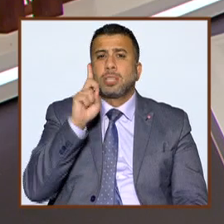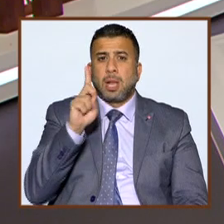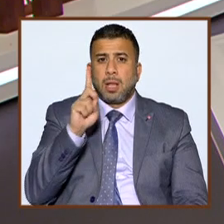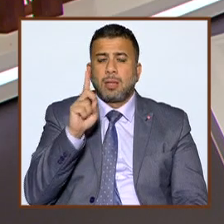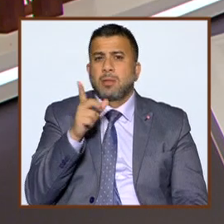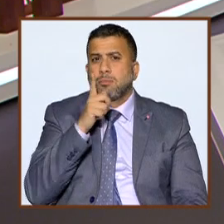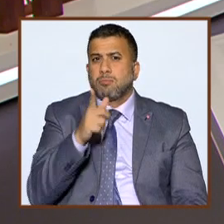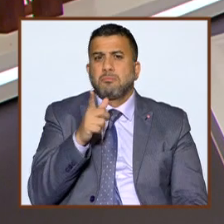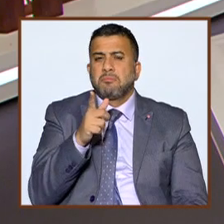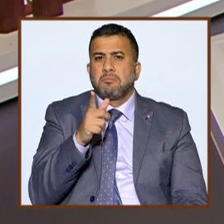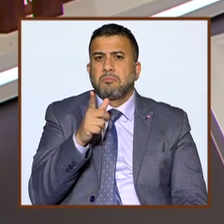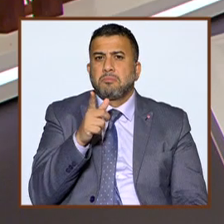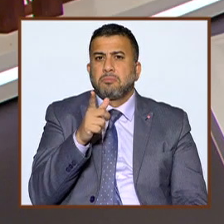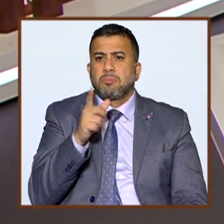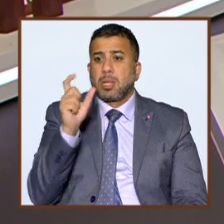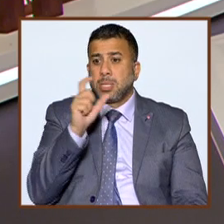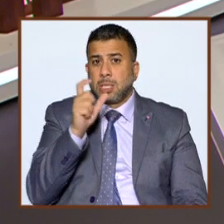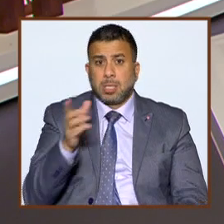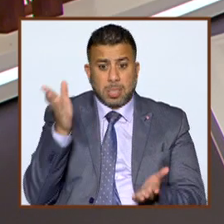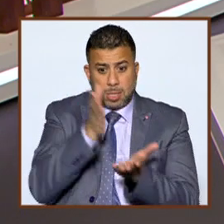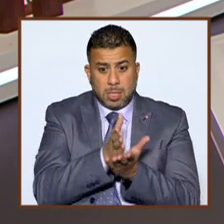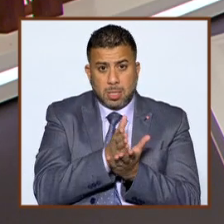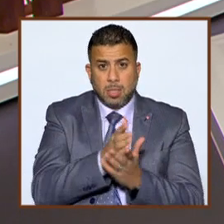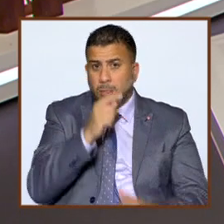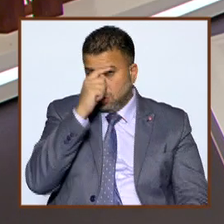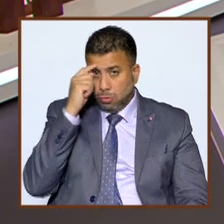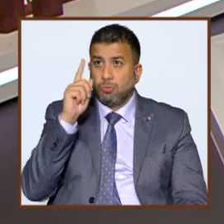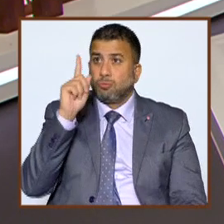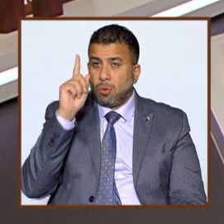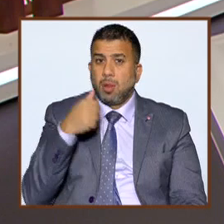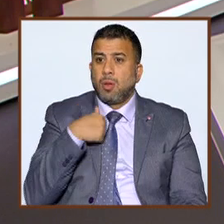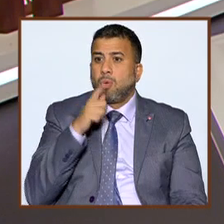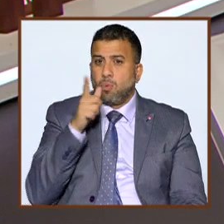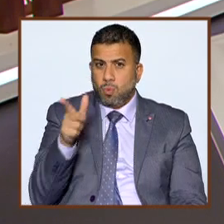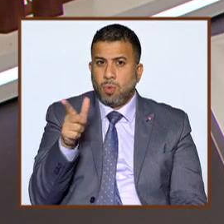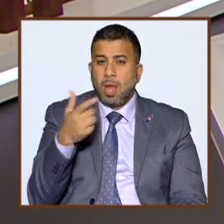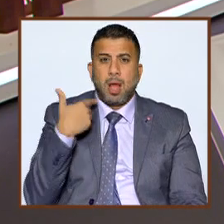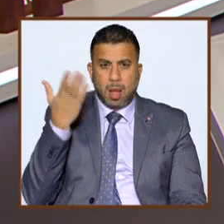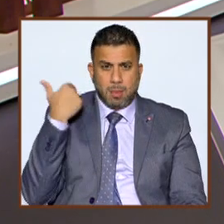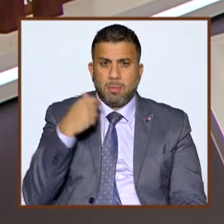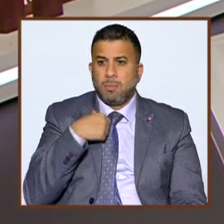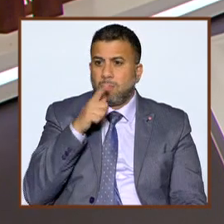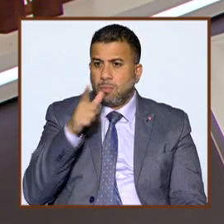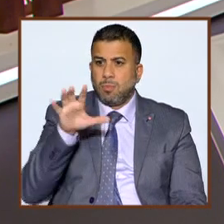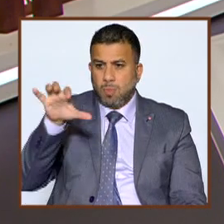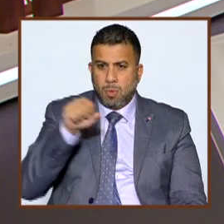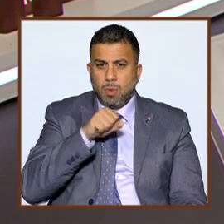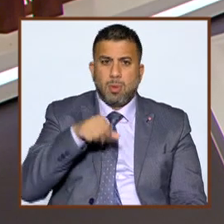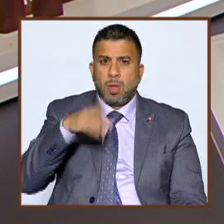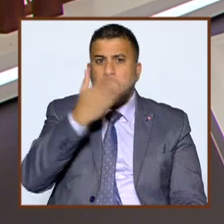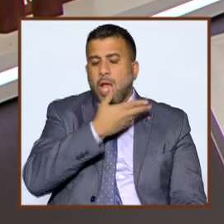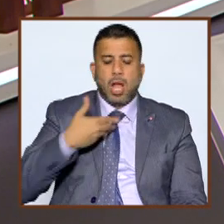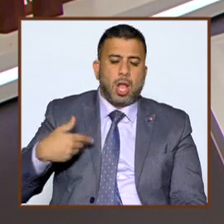من عندما أسلمت قلت لها إن شاء الله يعني أخذك إلى